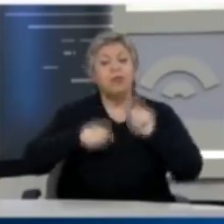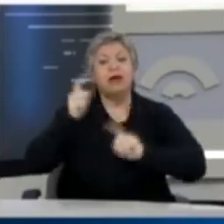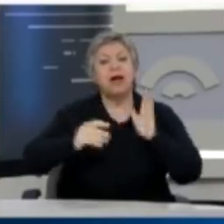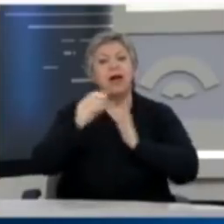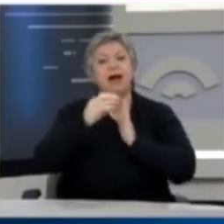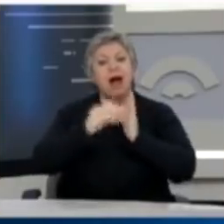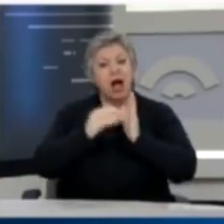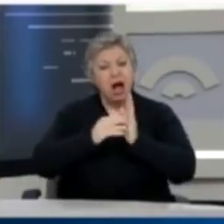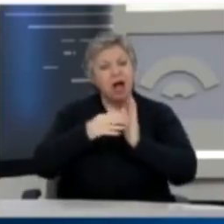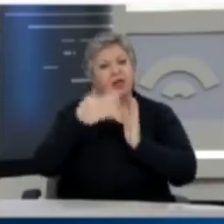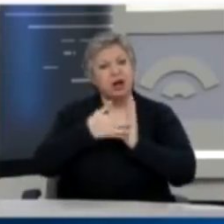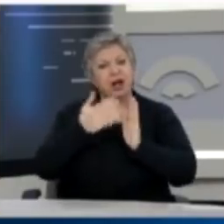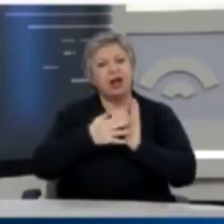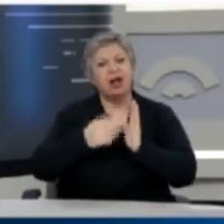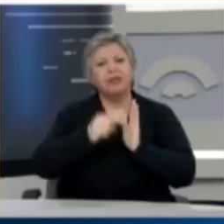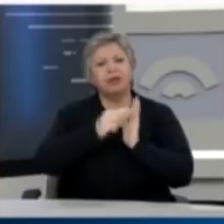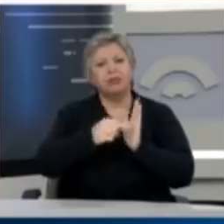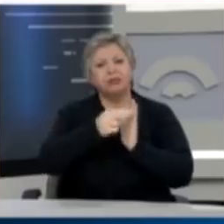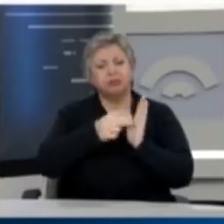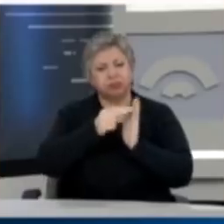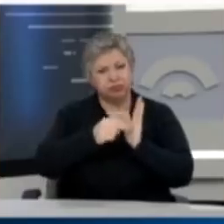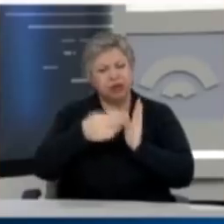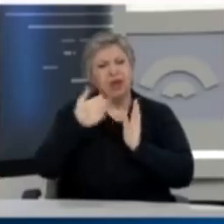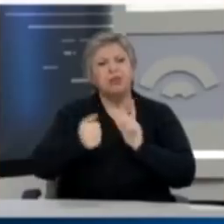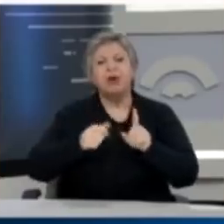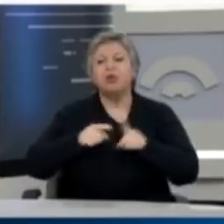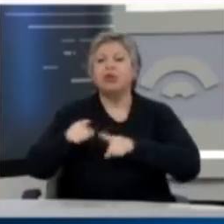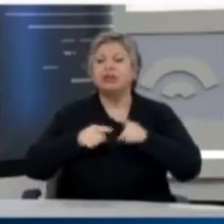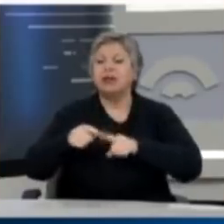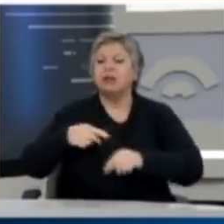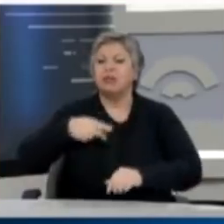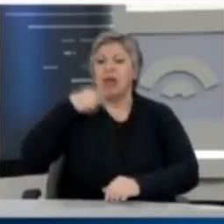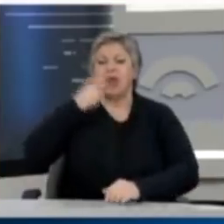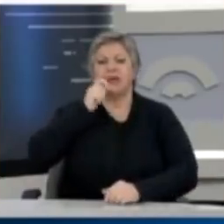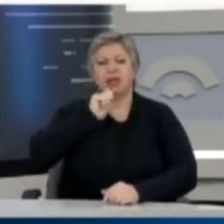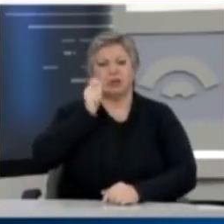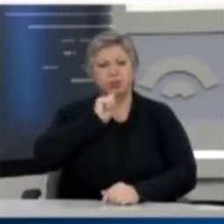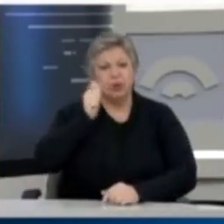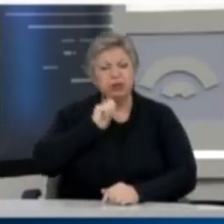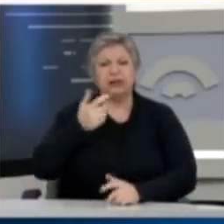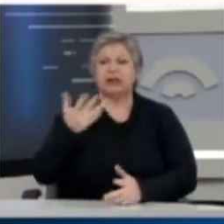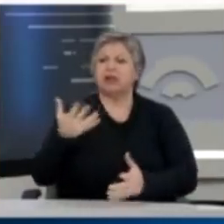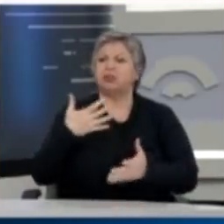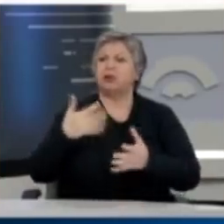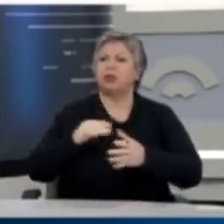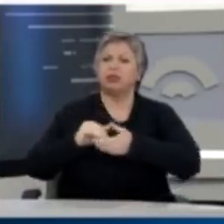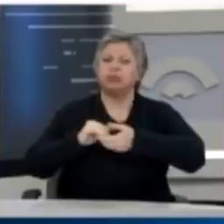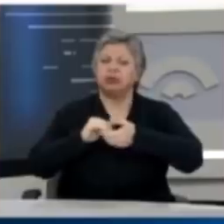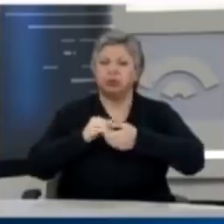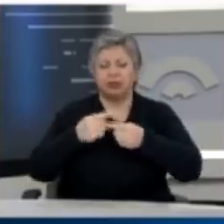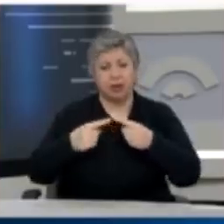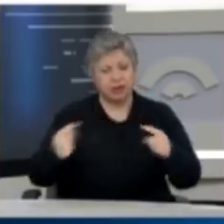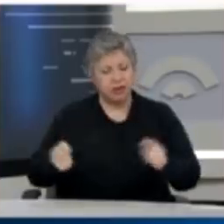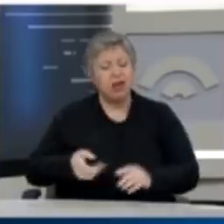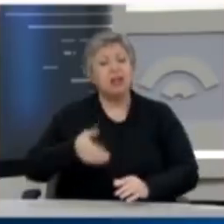που ορίζουν ατομικά και συλλογικά δικαιώματα, πολιτικές ελευθερίες, ενώ προβλέπεται και η συγκρότηση